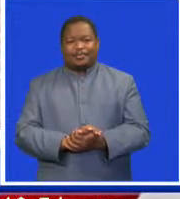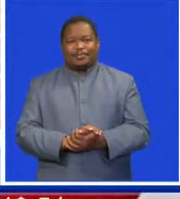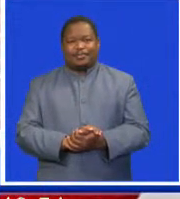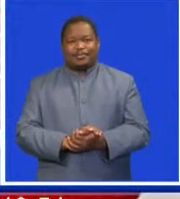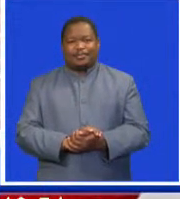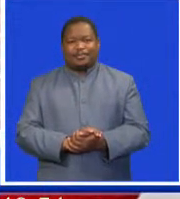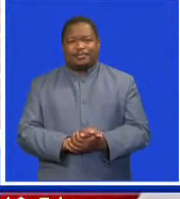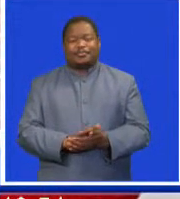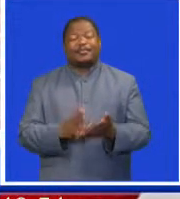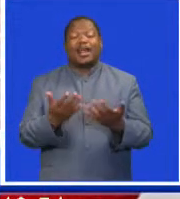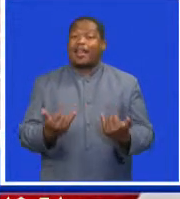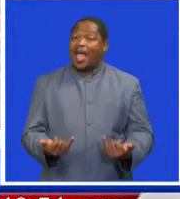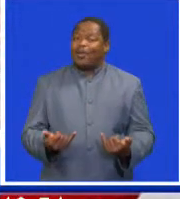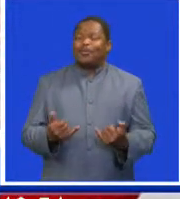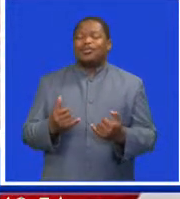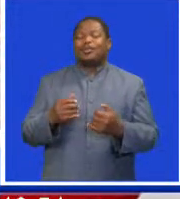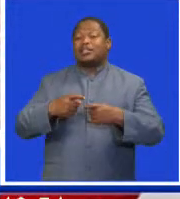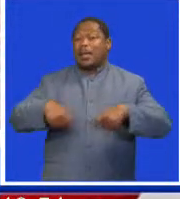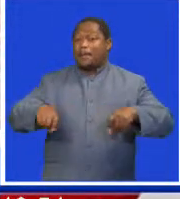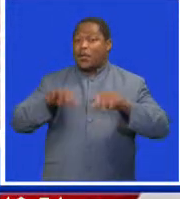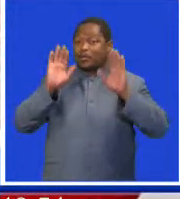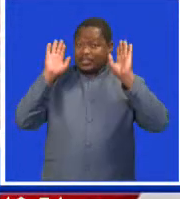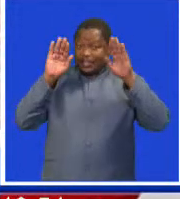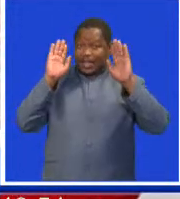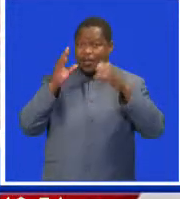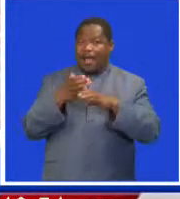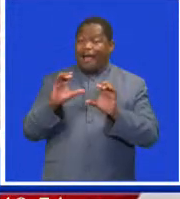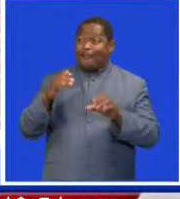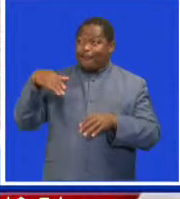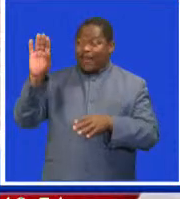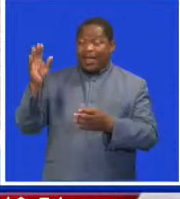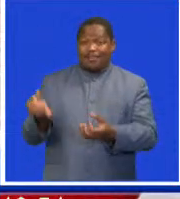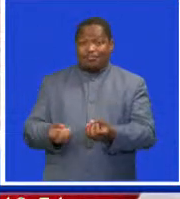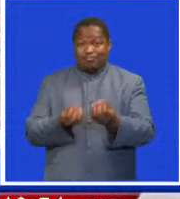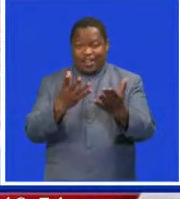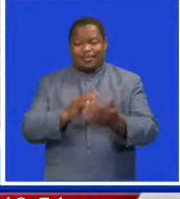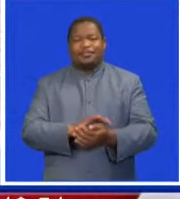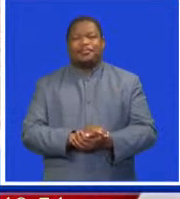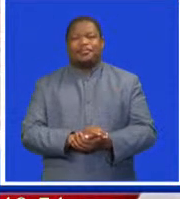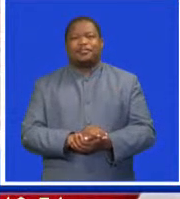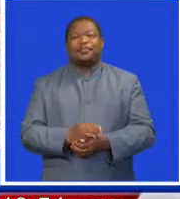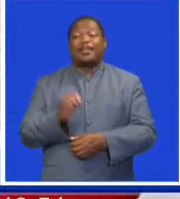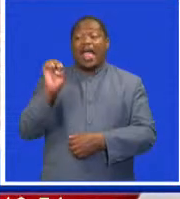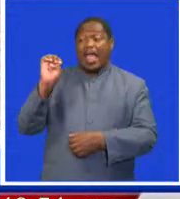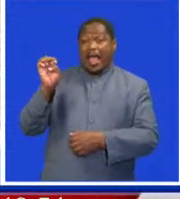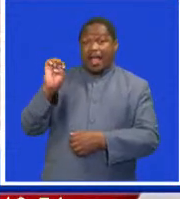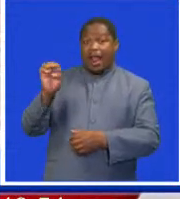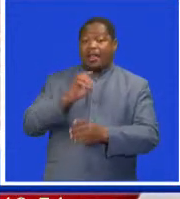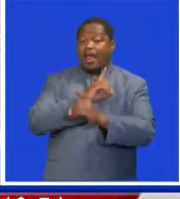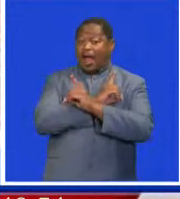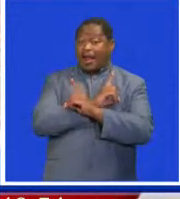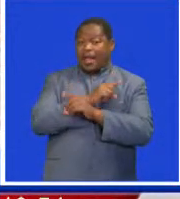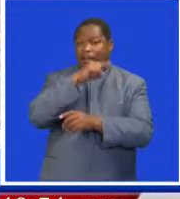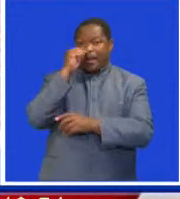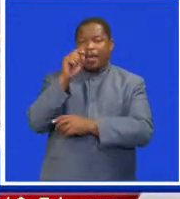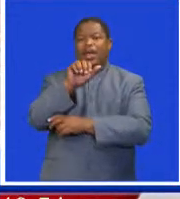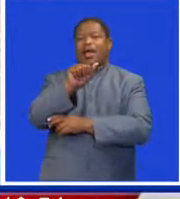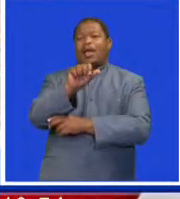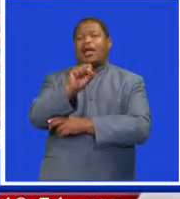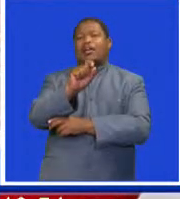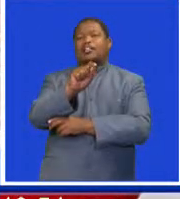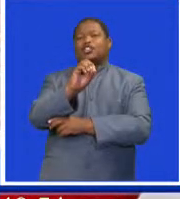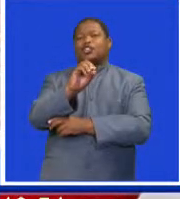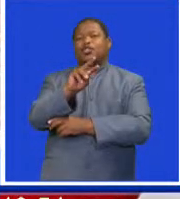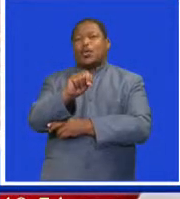Kulesikhathanyalo ngwana lomuhle sitawubuka letichamuka ngaphandle. Licembu le-Aston Villa laseveni laseNgilandi selitibekeke emathubeni lamahle ukuthi